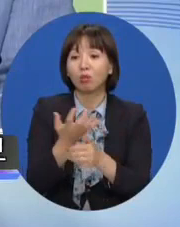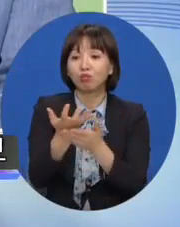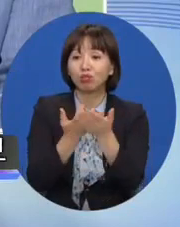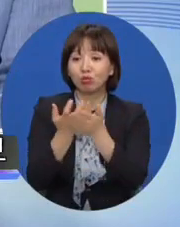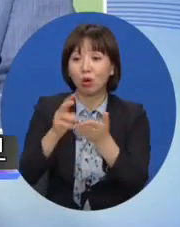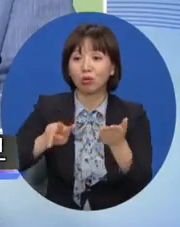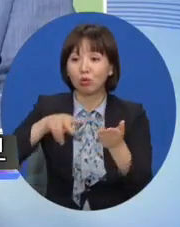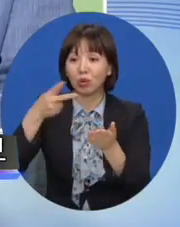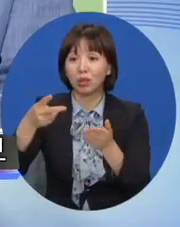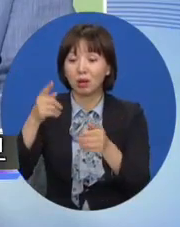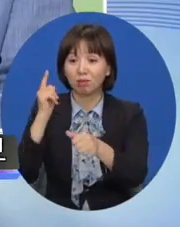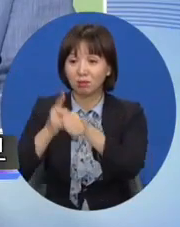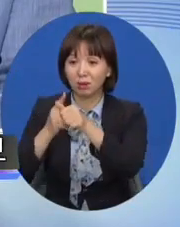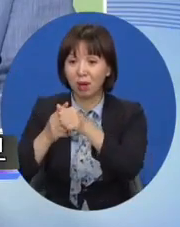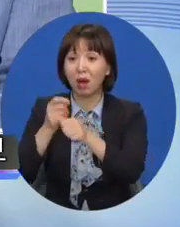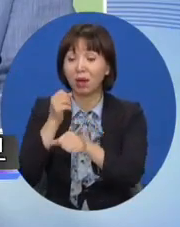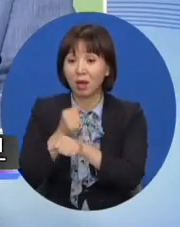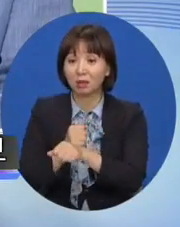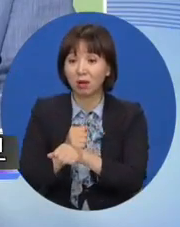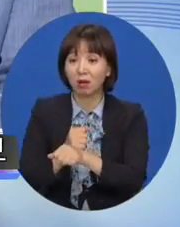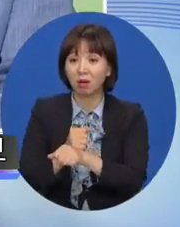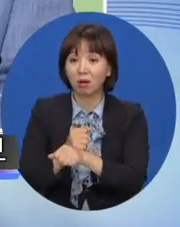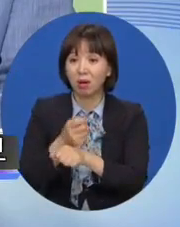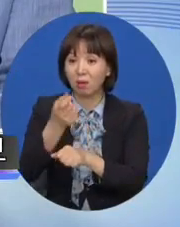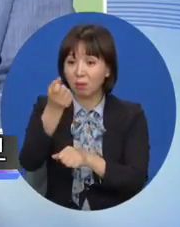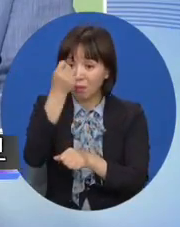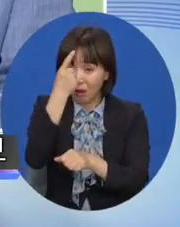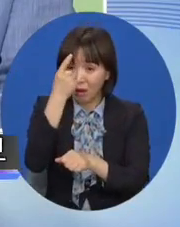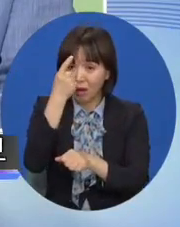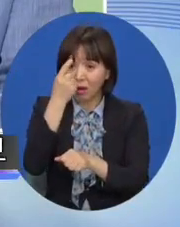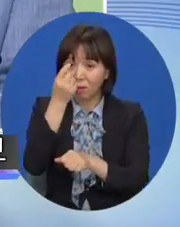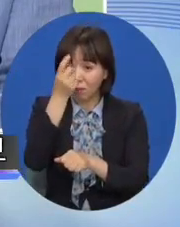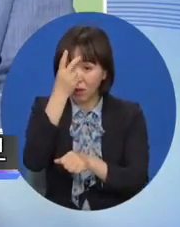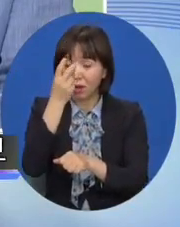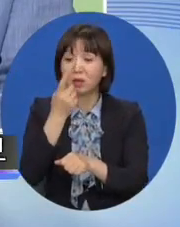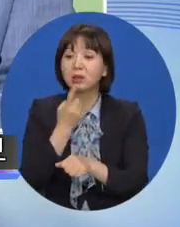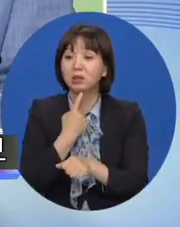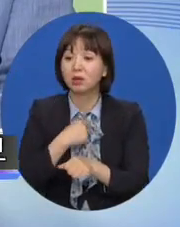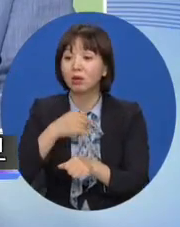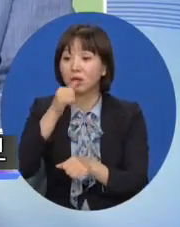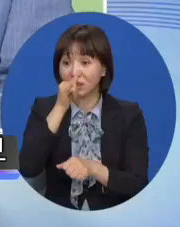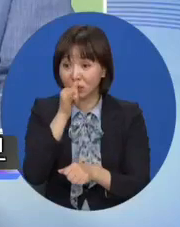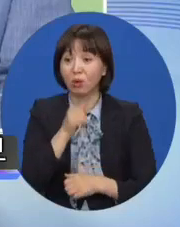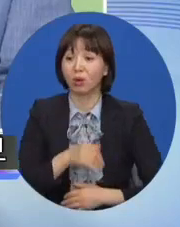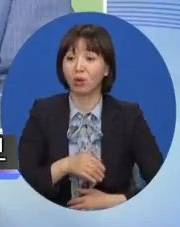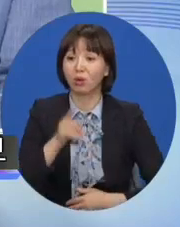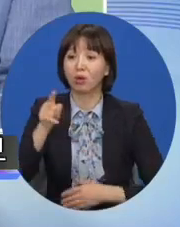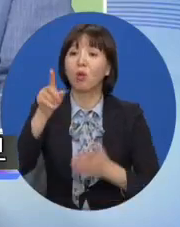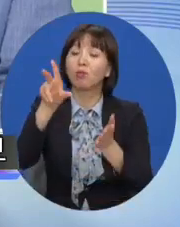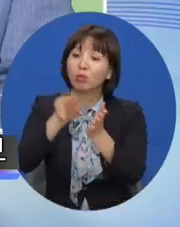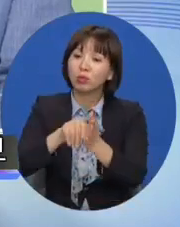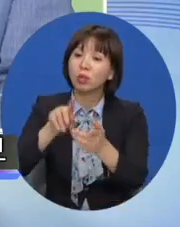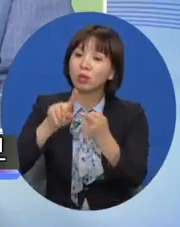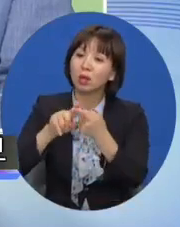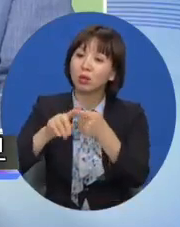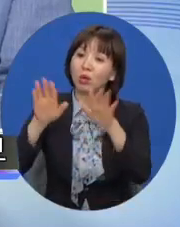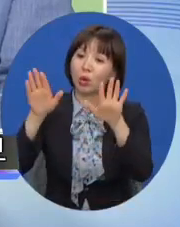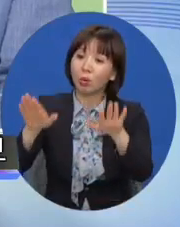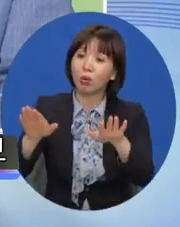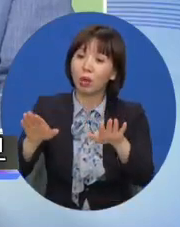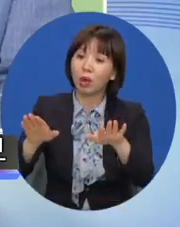비방을 해서 그 전과자가 된 그런 일이 있더라고요. 이런 문제로 해서 이번에는